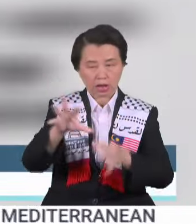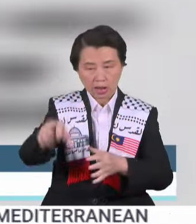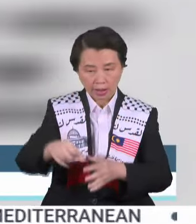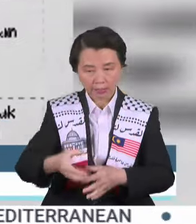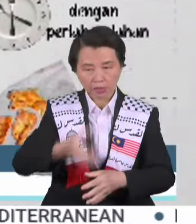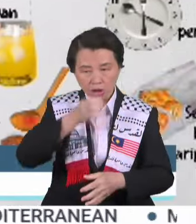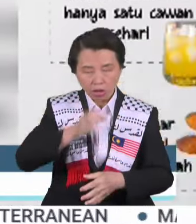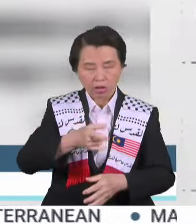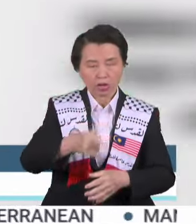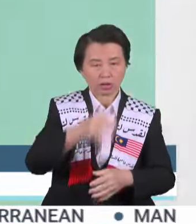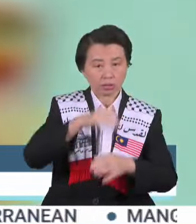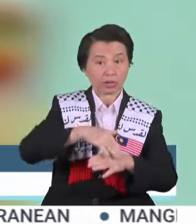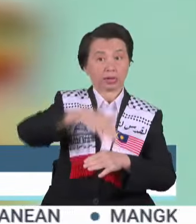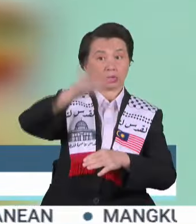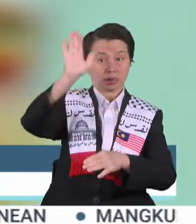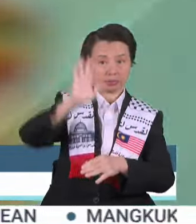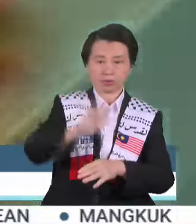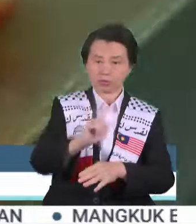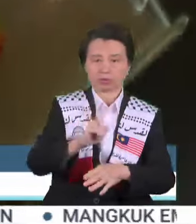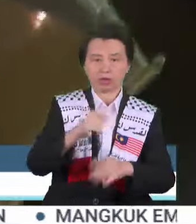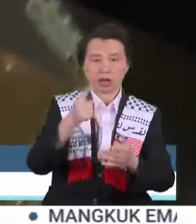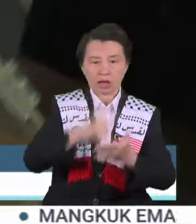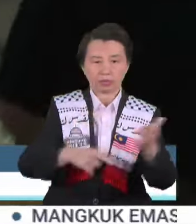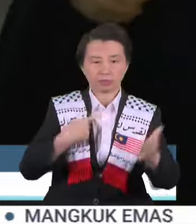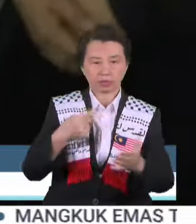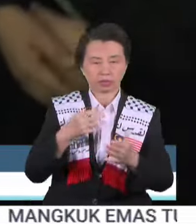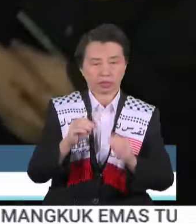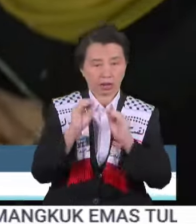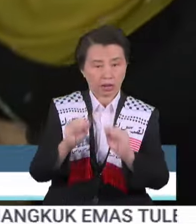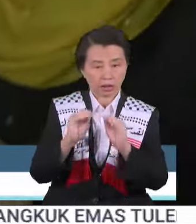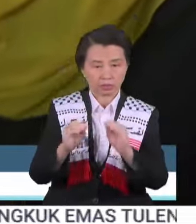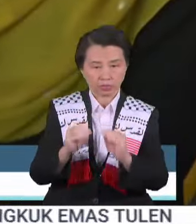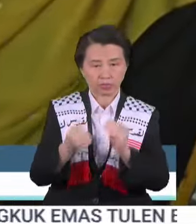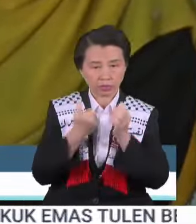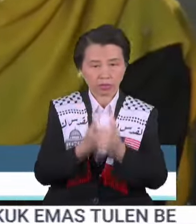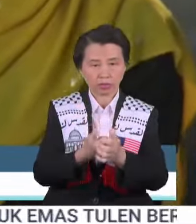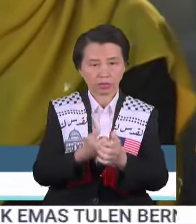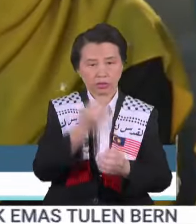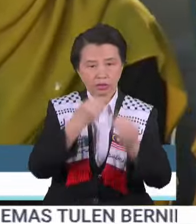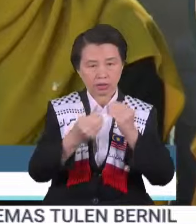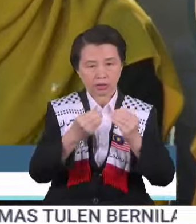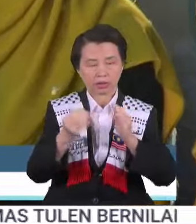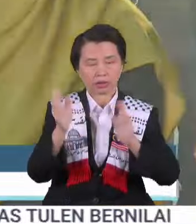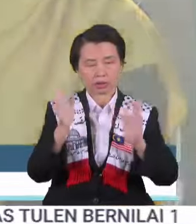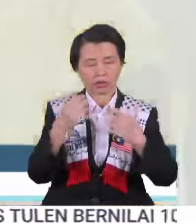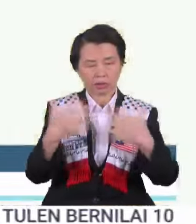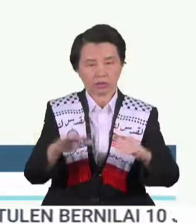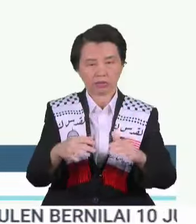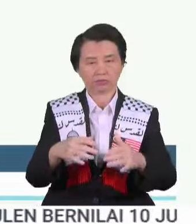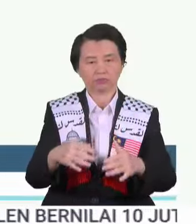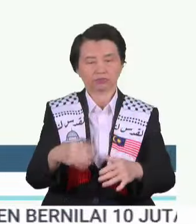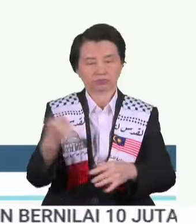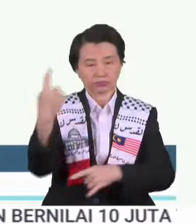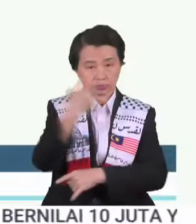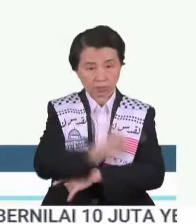pengambilan kalori yang berlebihan, melebihi daripada apa yang disarankan. Berdasarkan Piramid Makanan Malaysia, jumlah kalori seharian kita yang